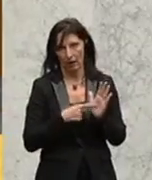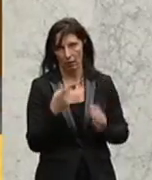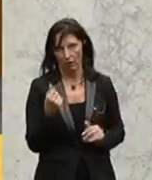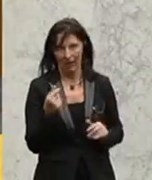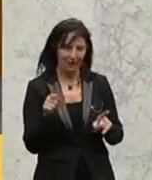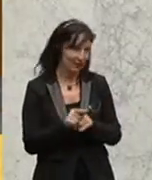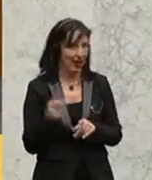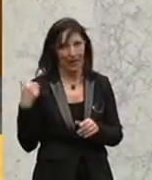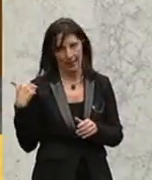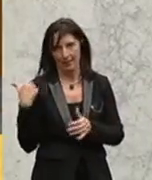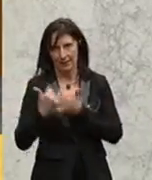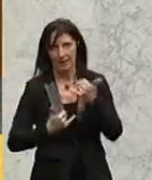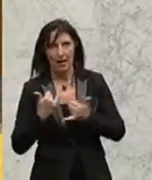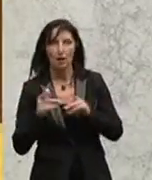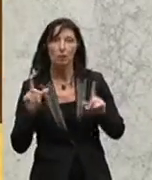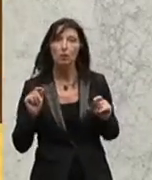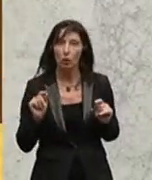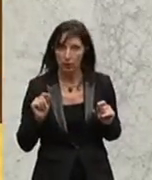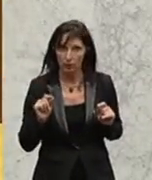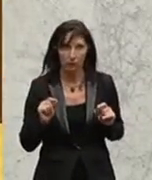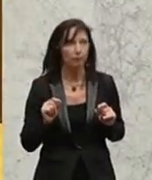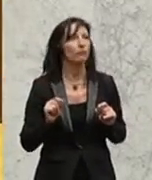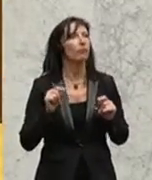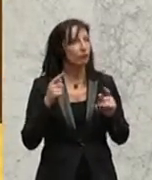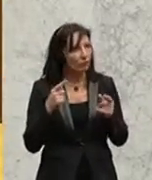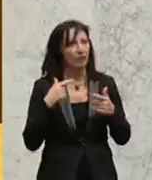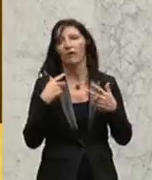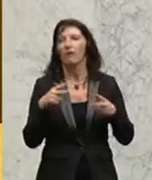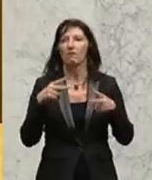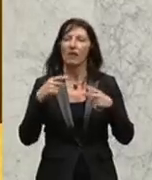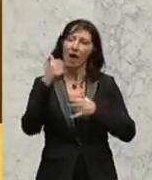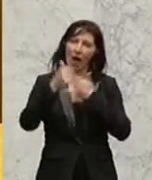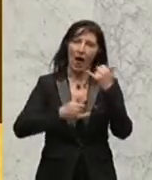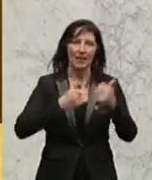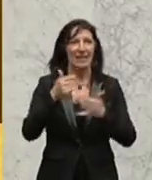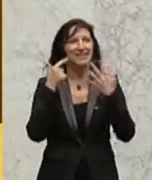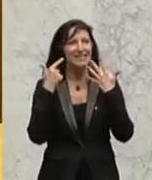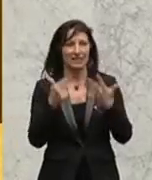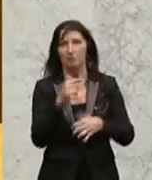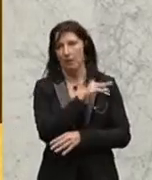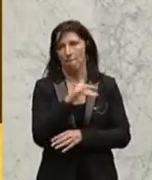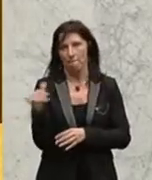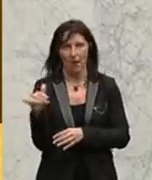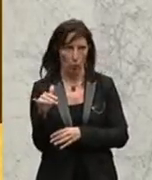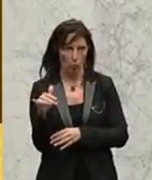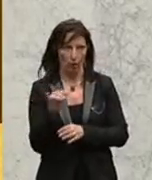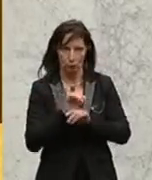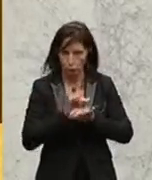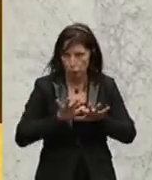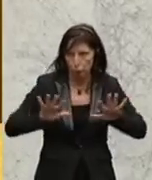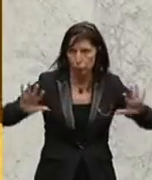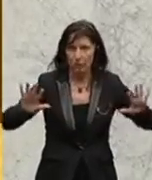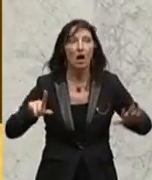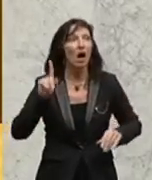Jahre hatten. Das heißt, 70 Millionen weiter die Ausrollung pro Jahr, aber eigentlich eine